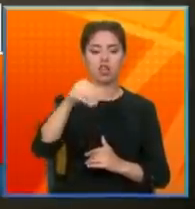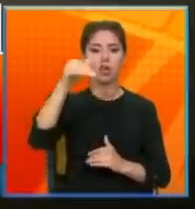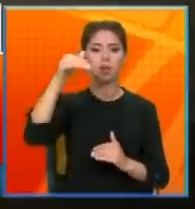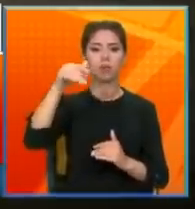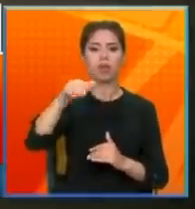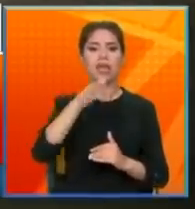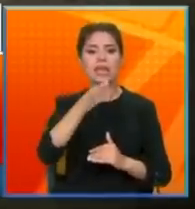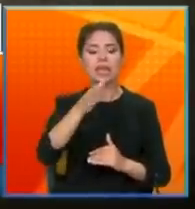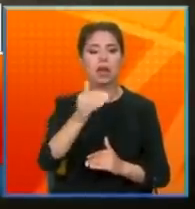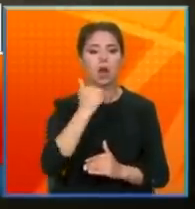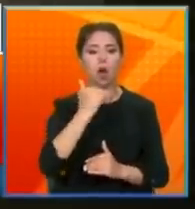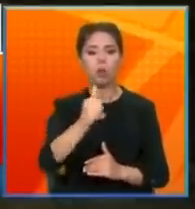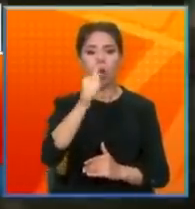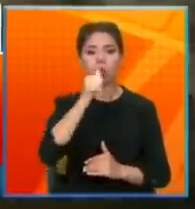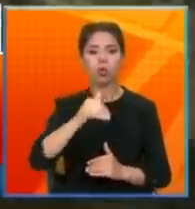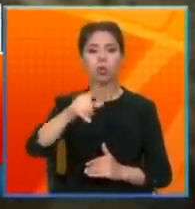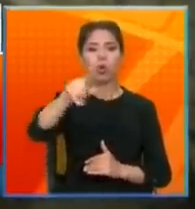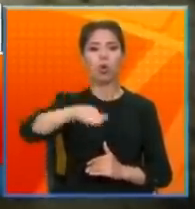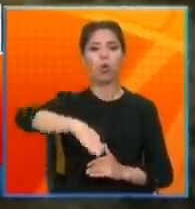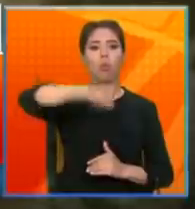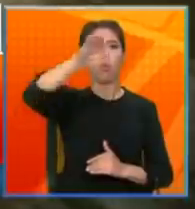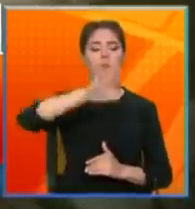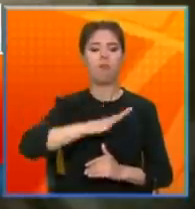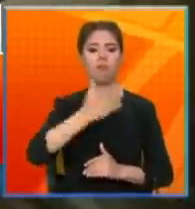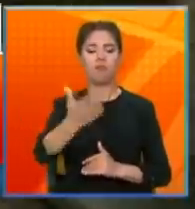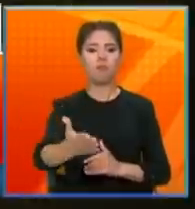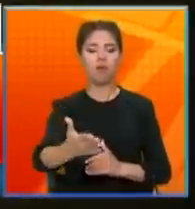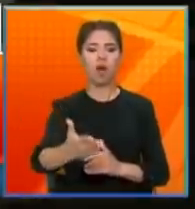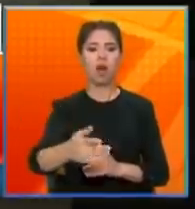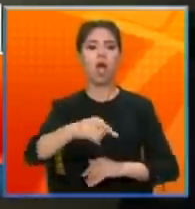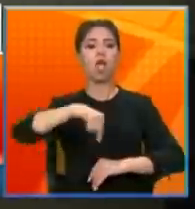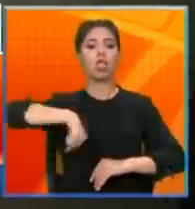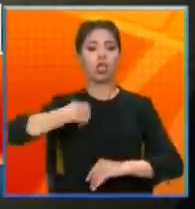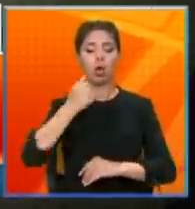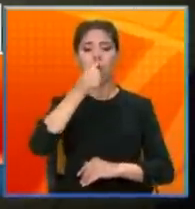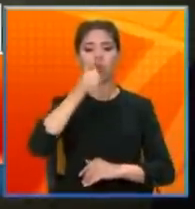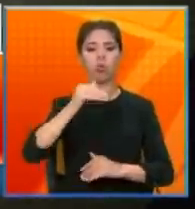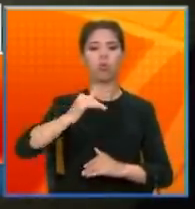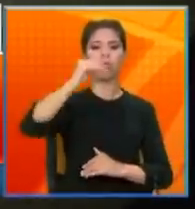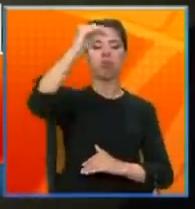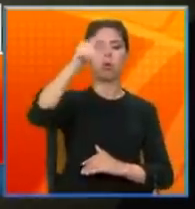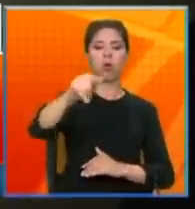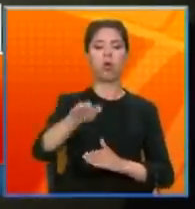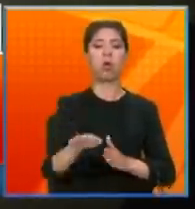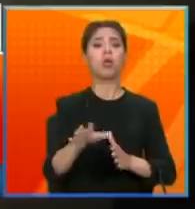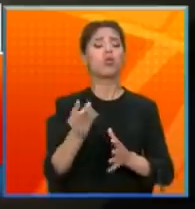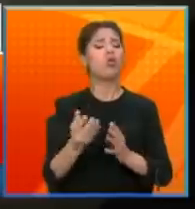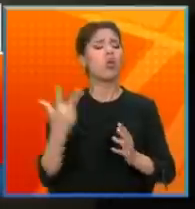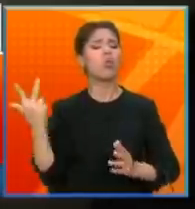giriş yapamıyorum. Gördüğünüz gibi su tamamıyla buraya kadar gelmiş durumda. Ancak normalde işte su seviyesi bu noktaya